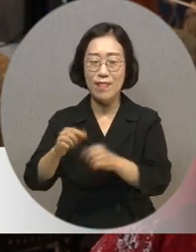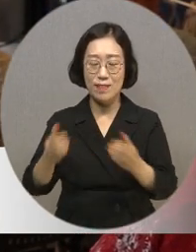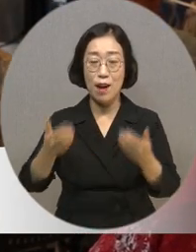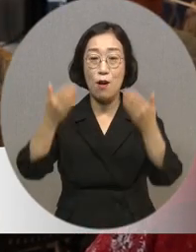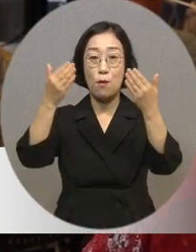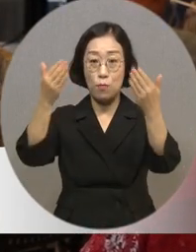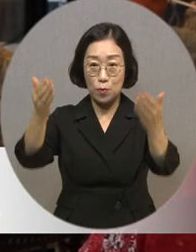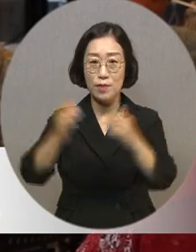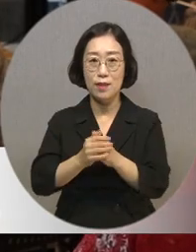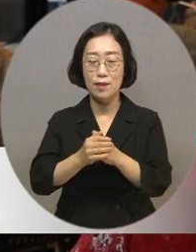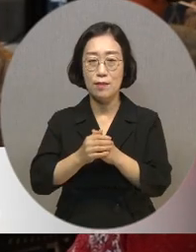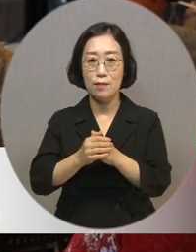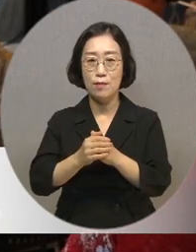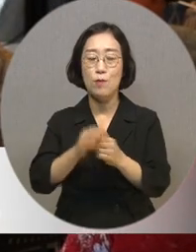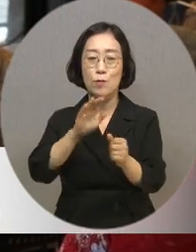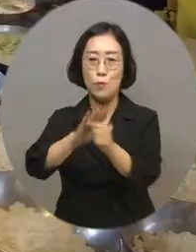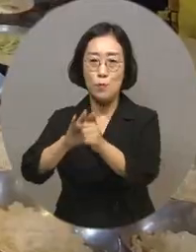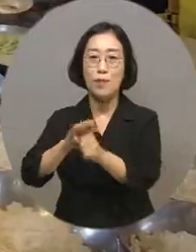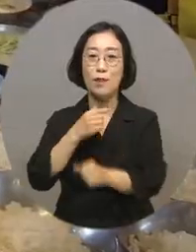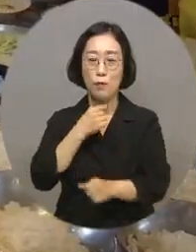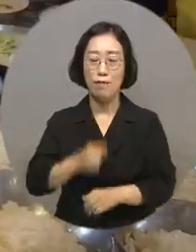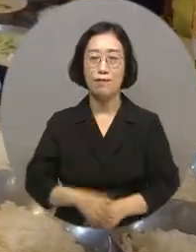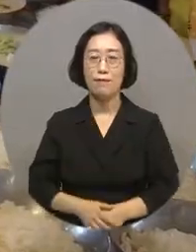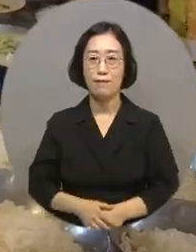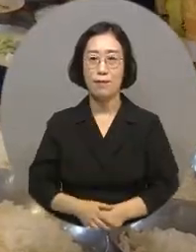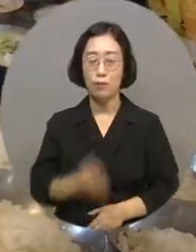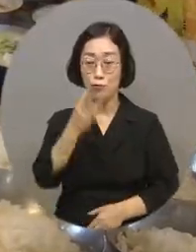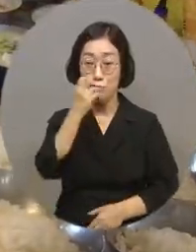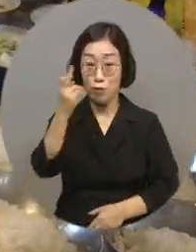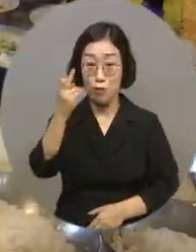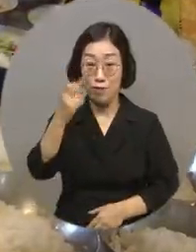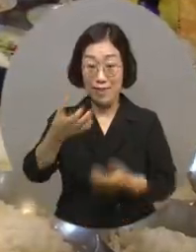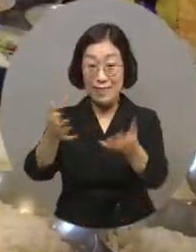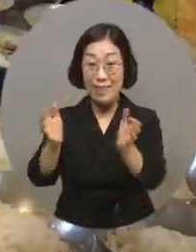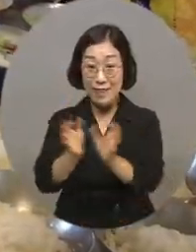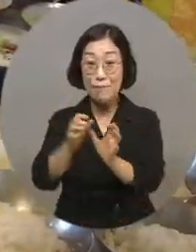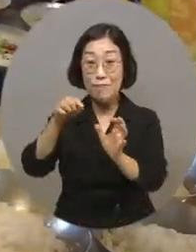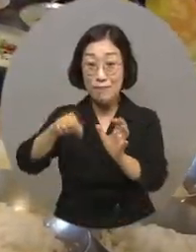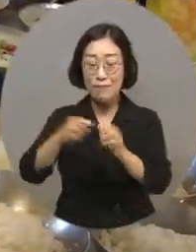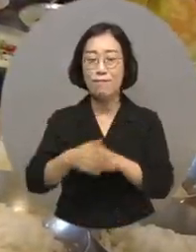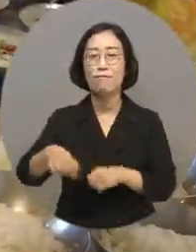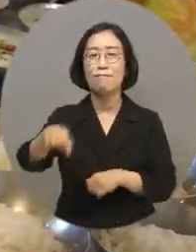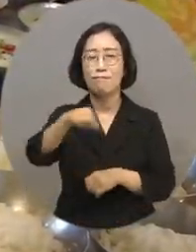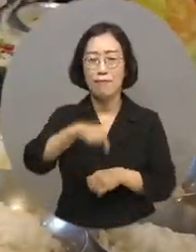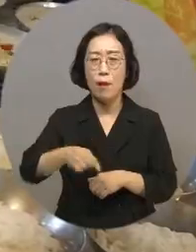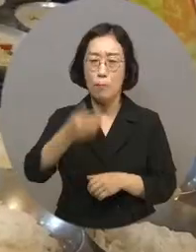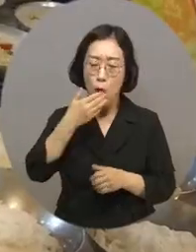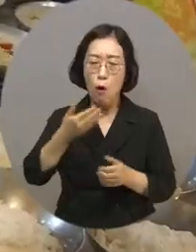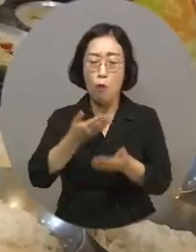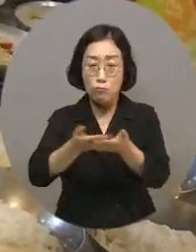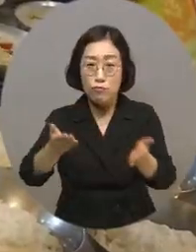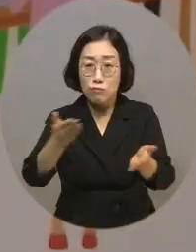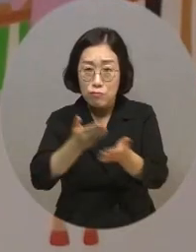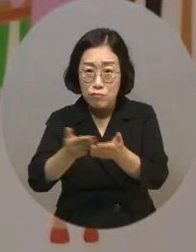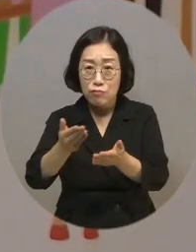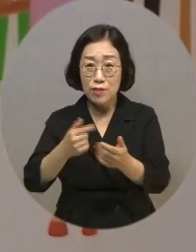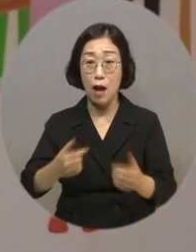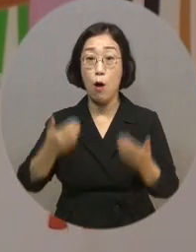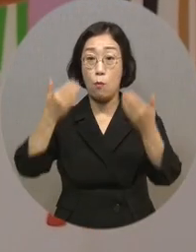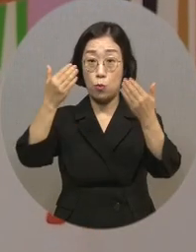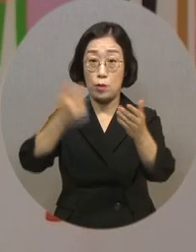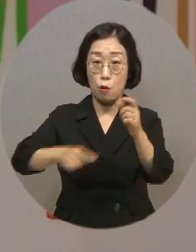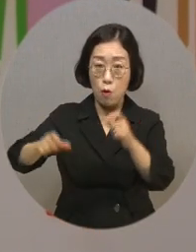봉사하고 또 응원하도록 하겠습니다. 순천 인맥포럼은 이번 먹거리 나눔 봉사활동은 물론